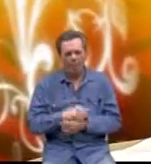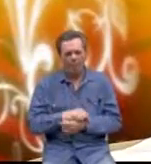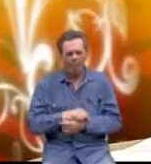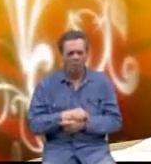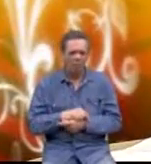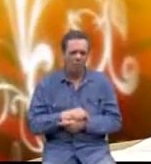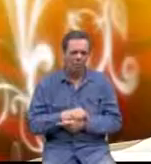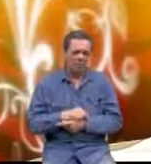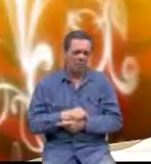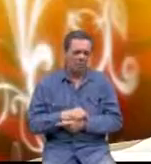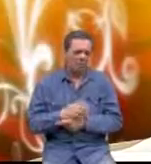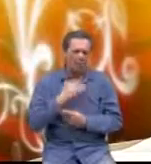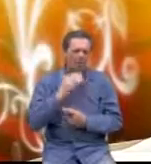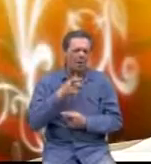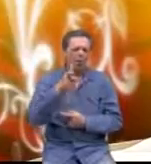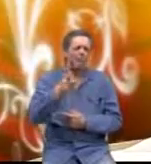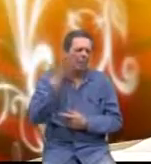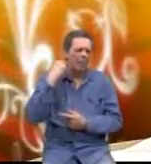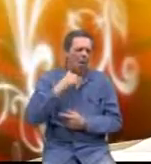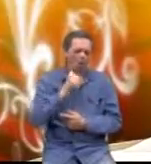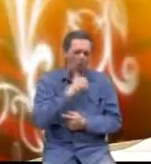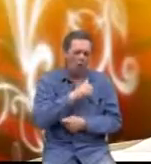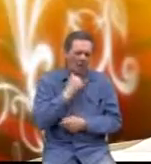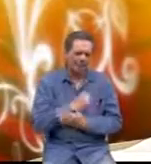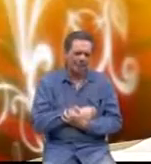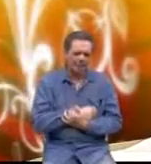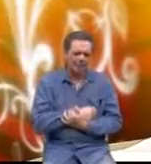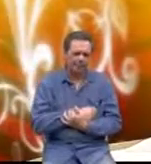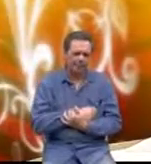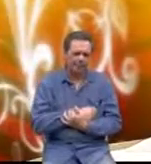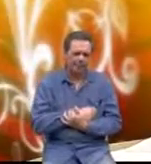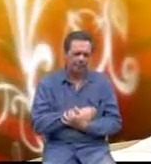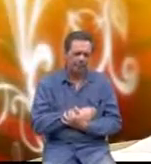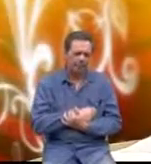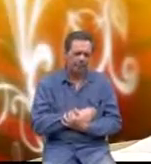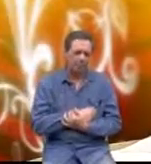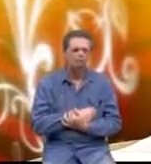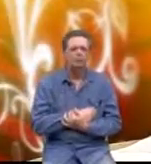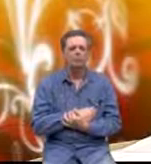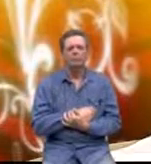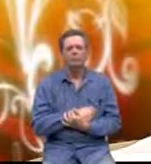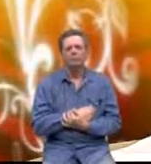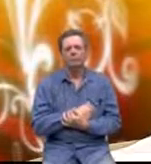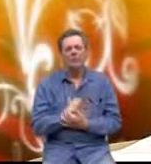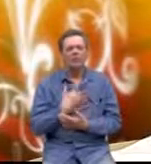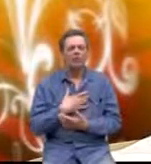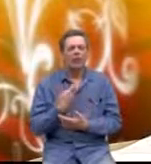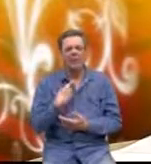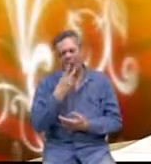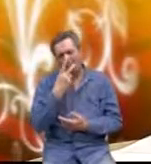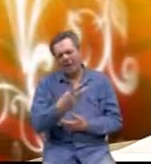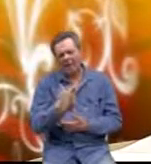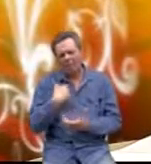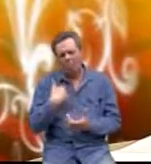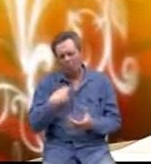vama, dragi gledatelji, sad bilo dosadno, možda nekima i kažete, ma šta ja to, neću ja da on meni gleda u lonac, niti ja njemu. Znate,